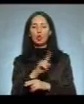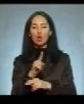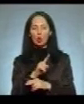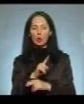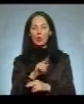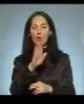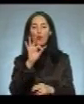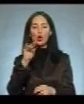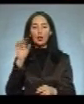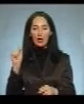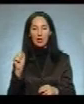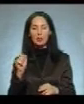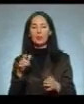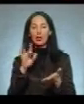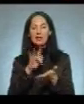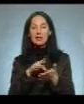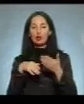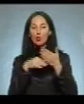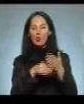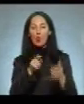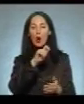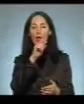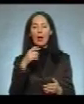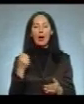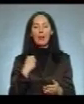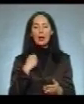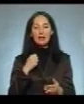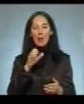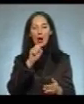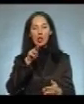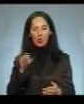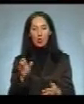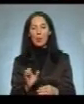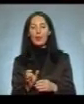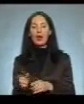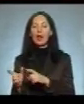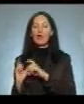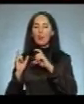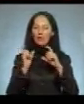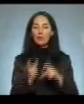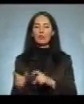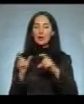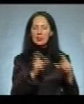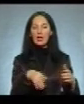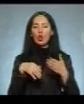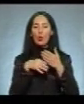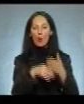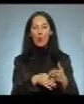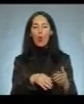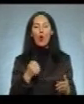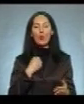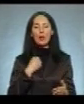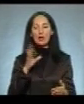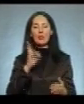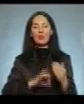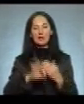Волонтерка логістичного центру допомоги бійцям АТО Христина Фатіця везе допомогу військовим на схід. Сьогодні визначили